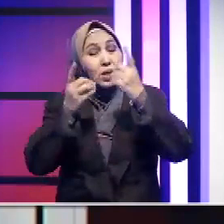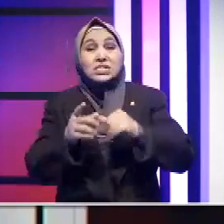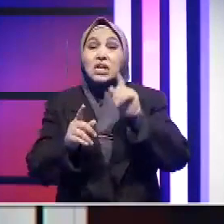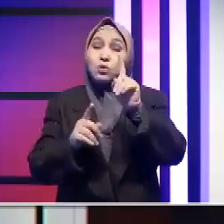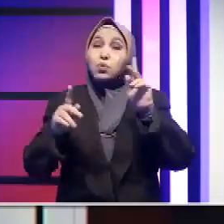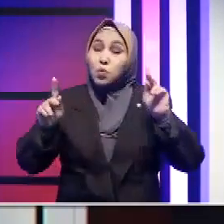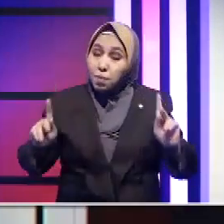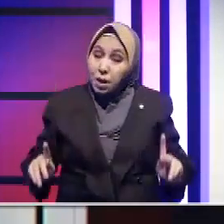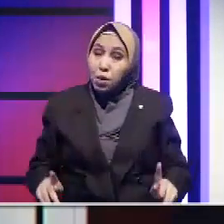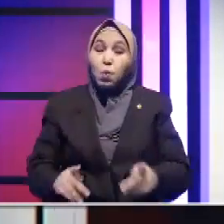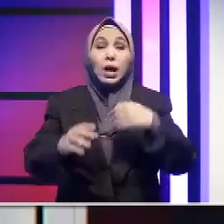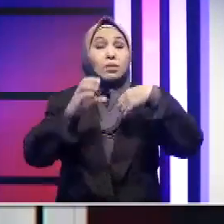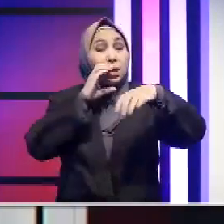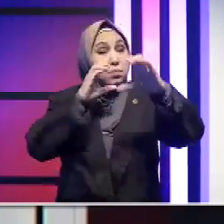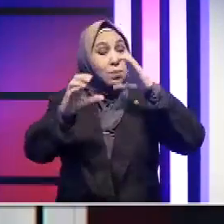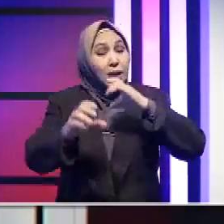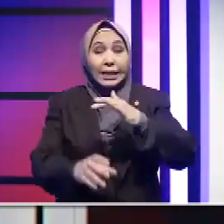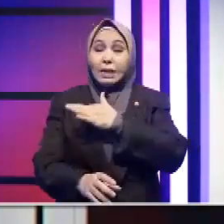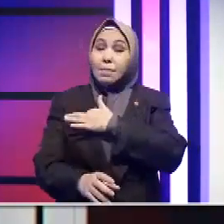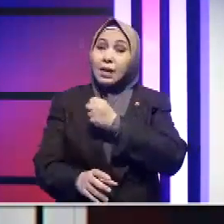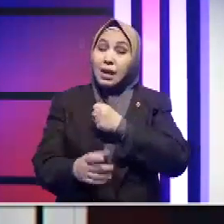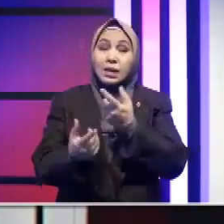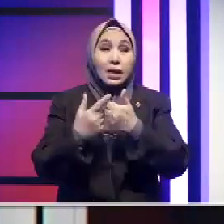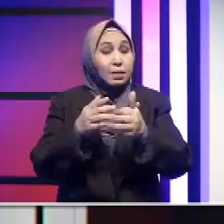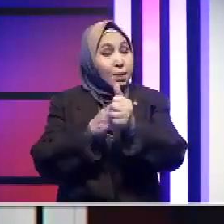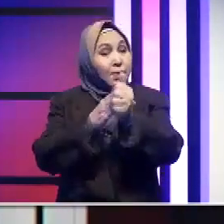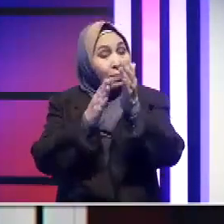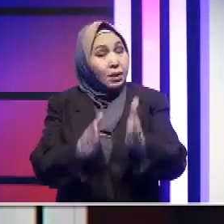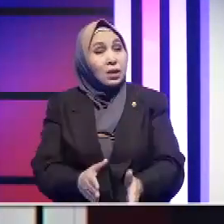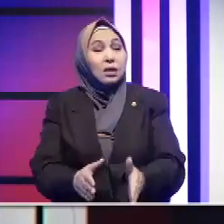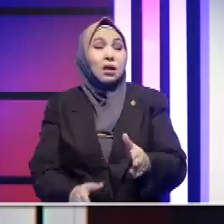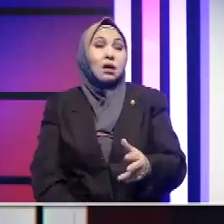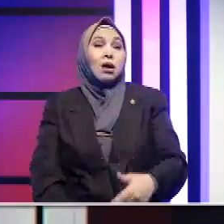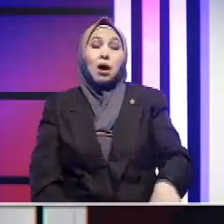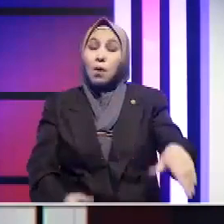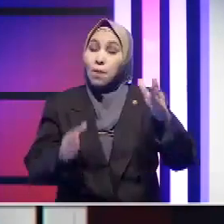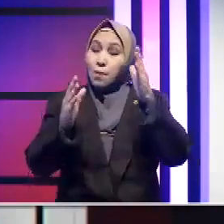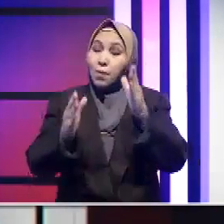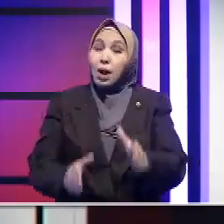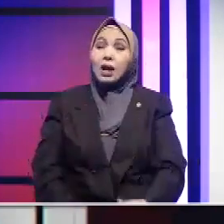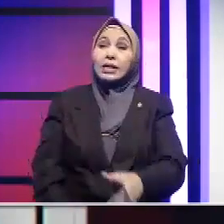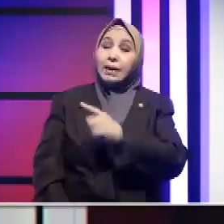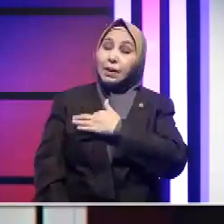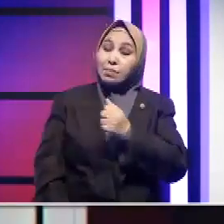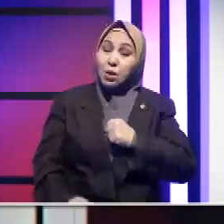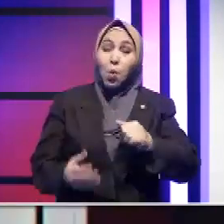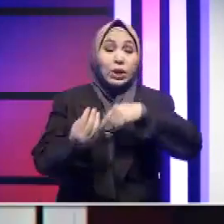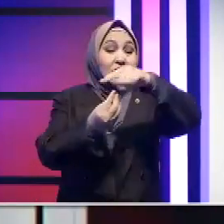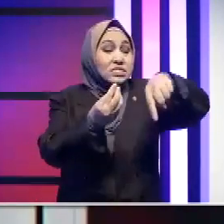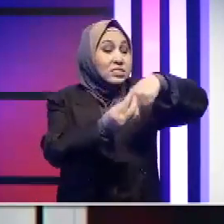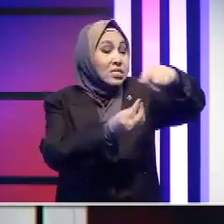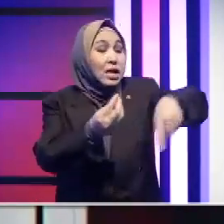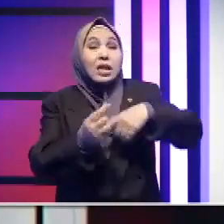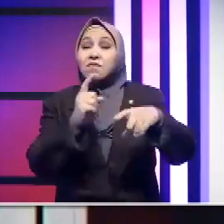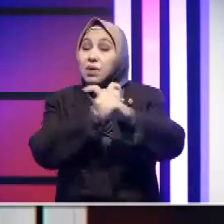S1 dailog keimanan daripada pemimpin ini seorang rojul mukmin ini kepada orang-orang disekitar Firaun dan